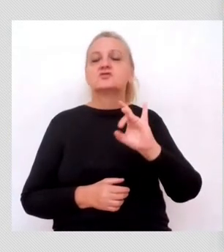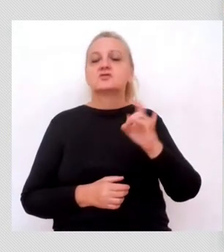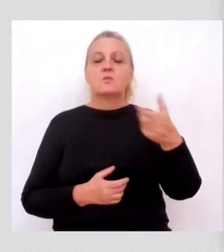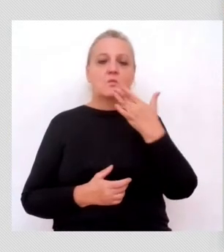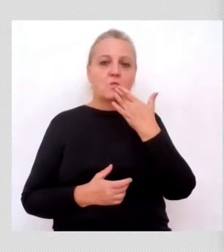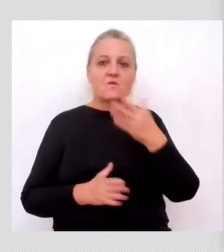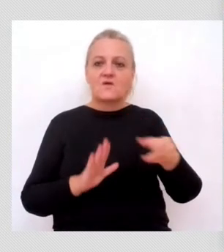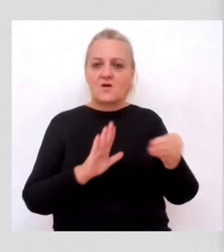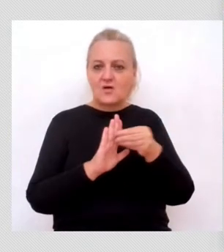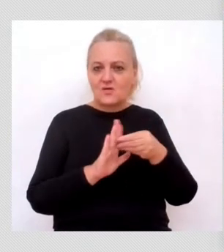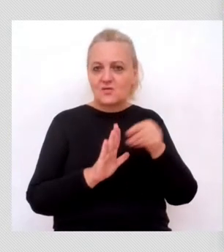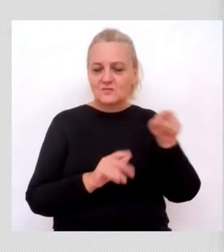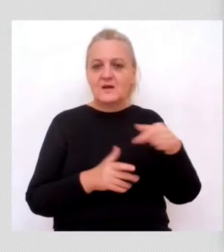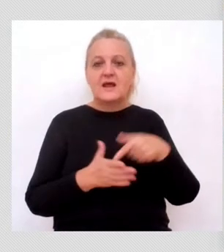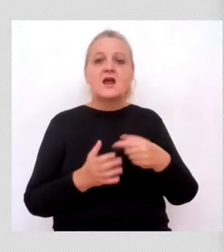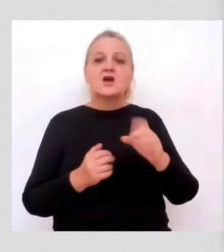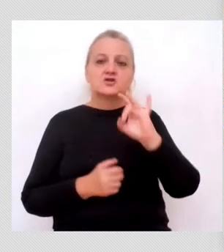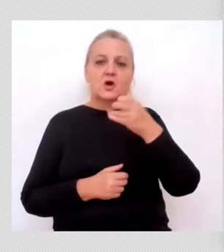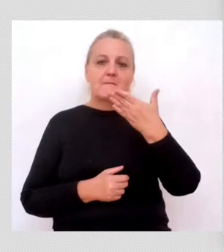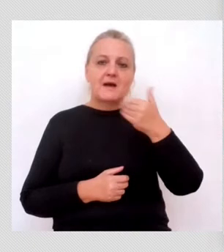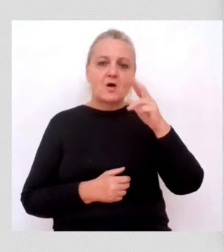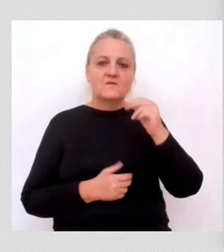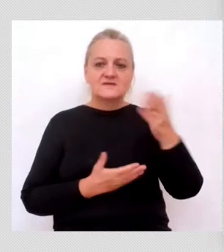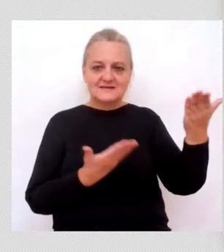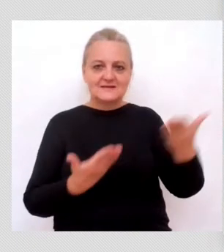bardzo proszę, Grzegorz Makowski.